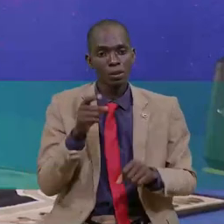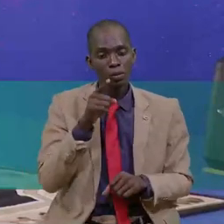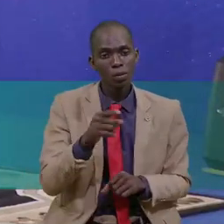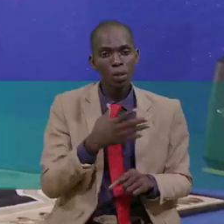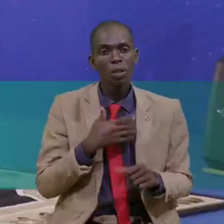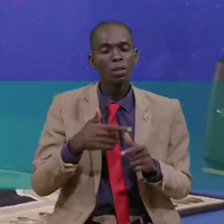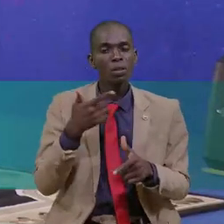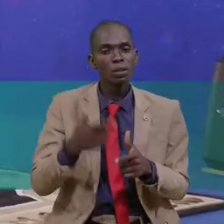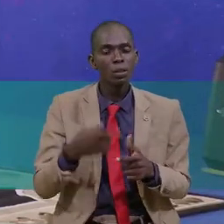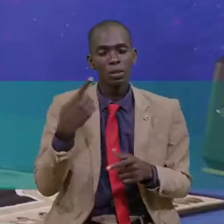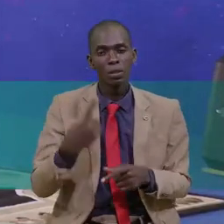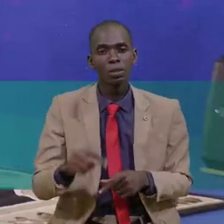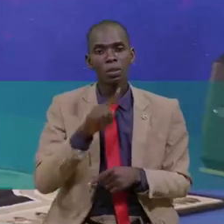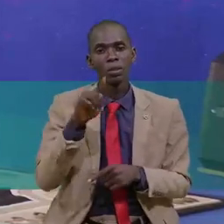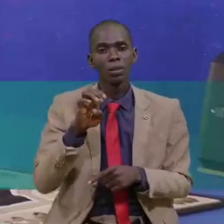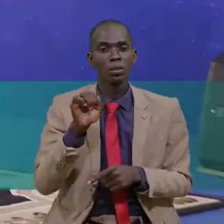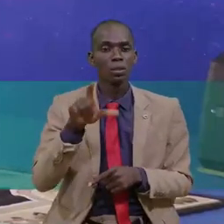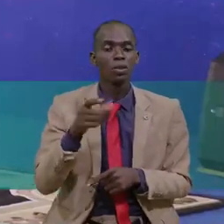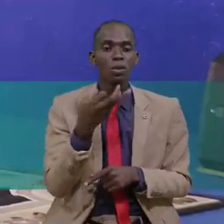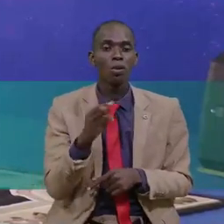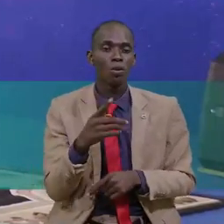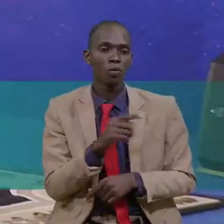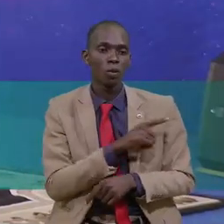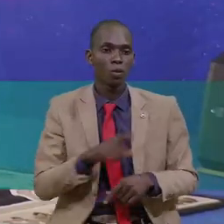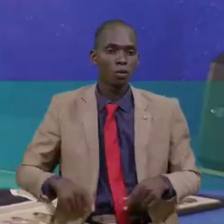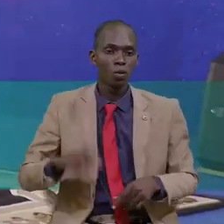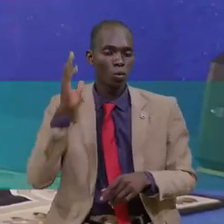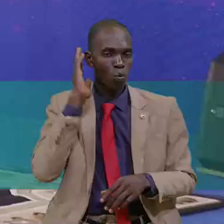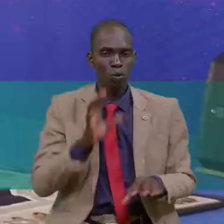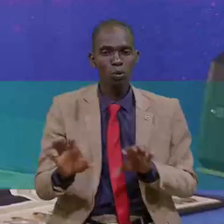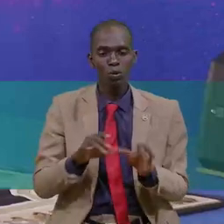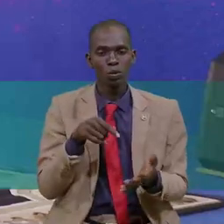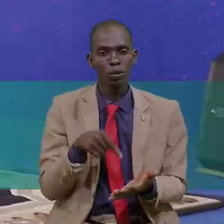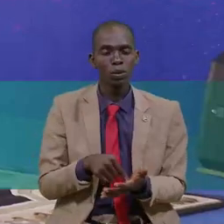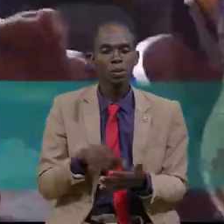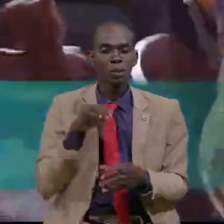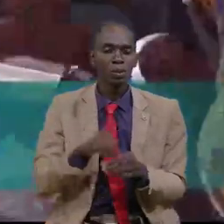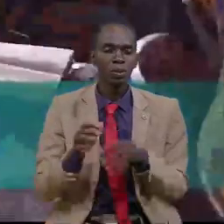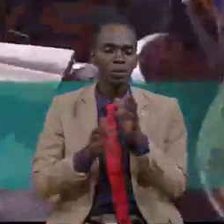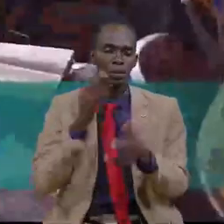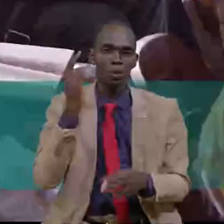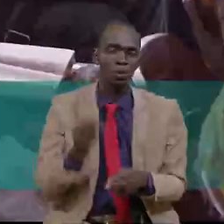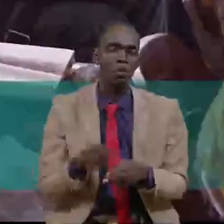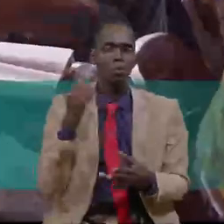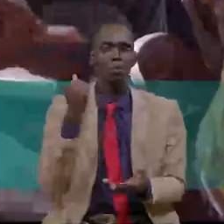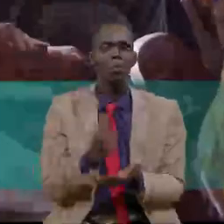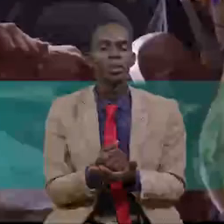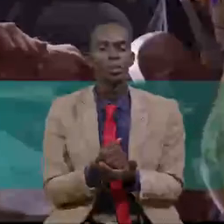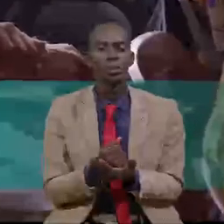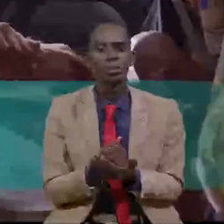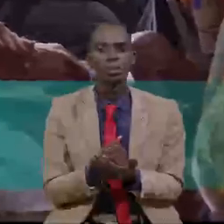sauvé et maintenant le zèle du Seigneur l'accomplira au nom de